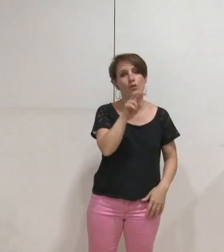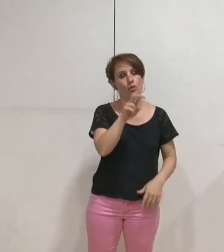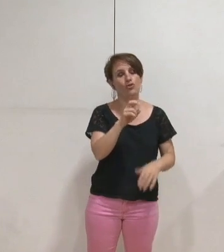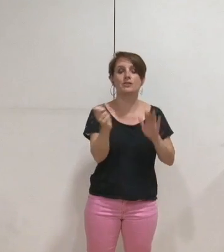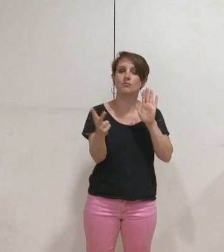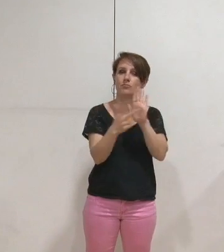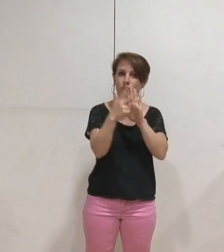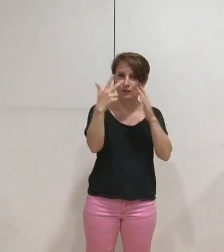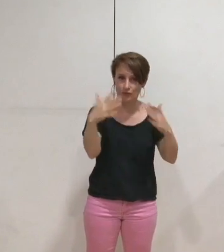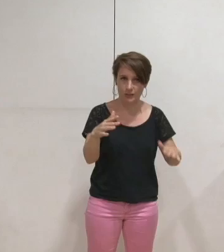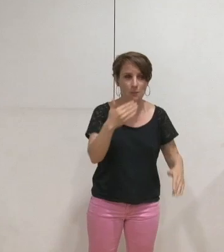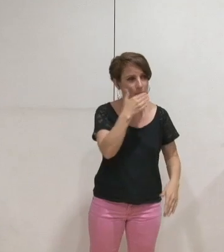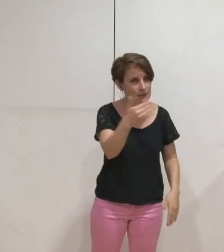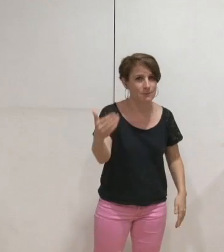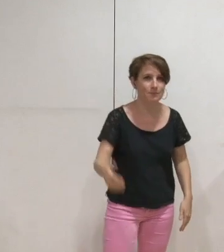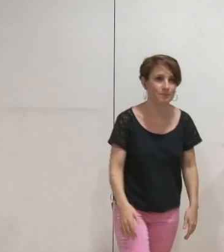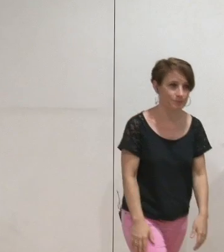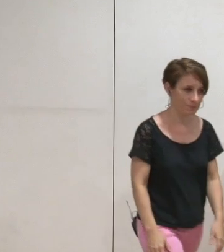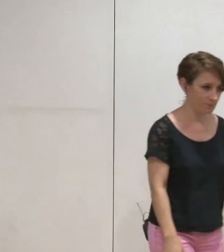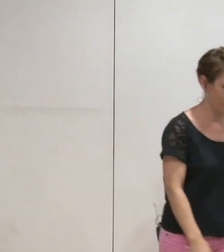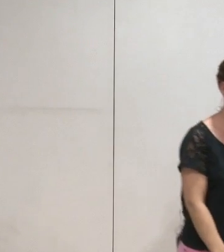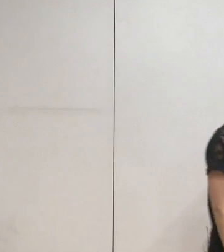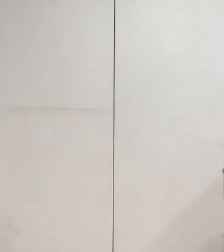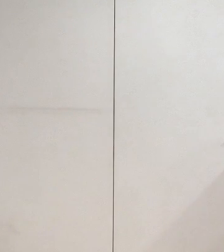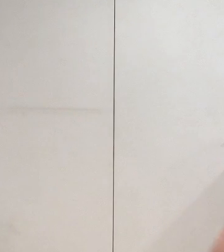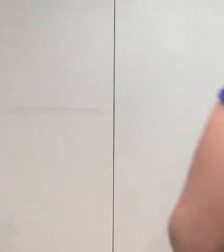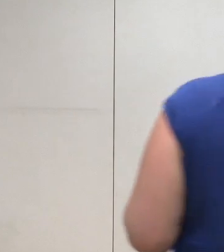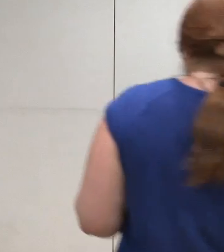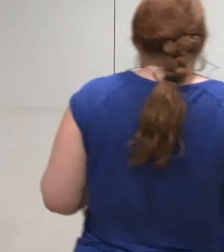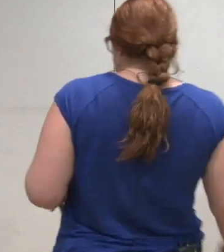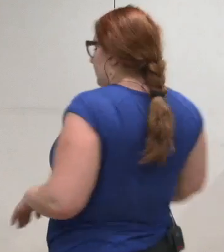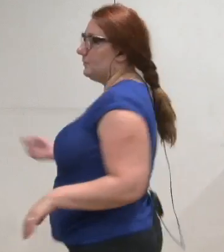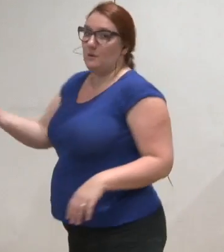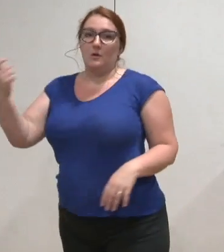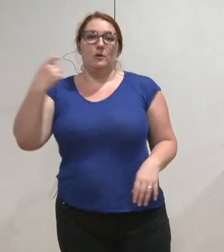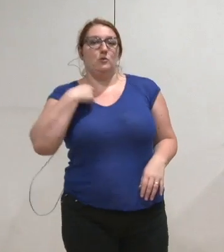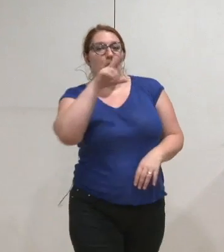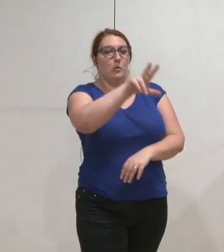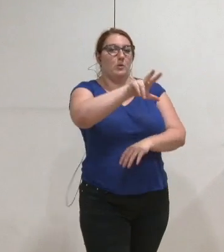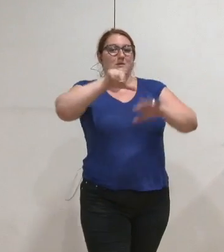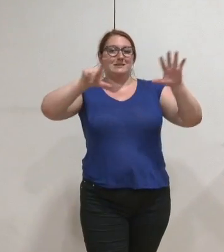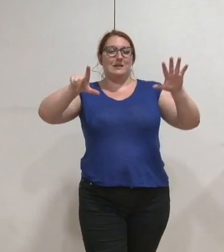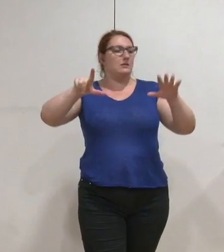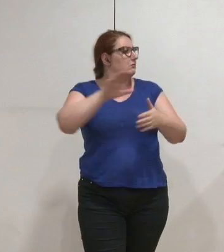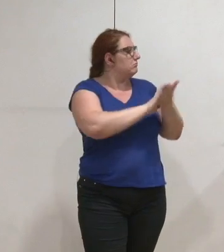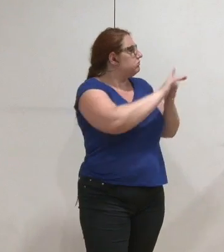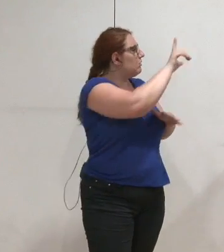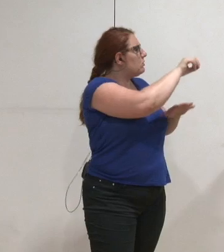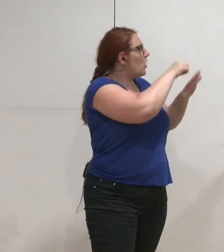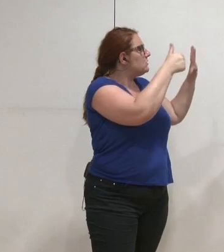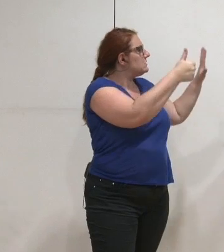délibération adopté je vous remercie délibération 37 protocole transactionnel 36